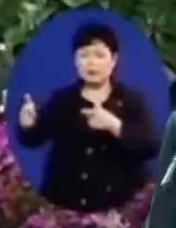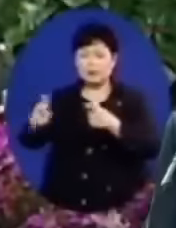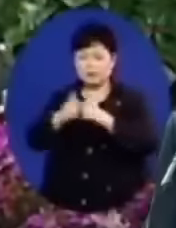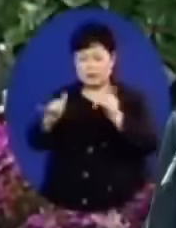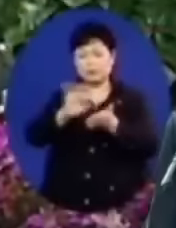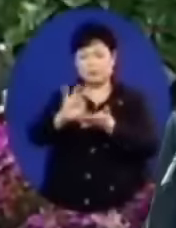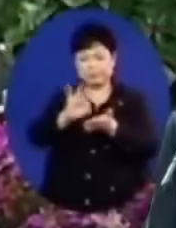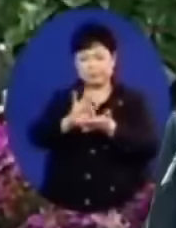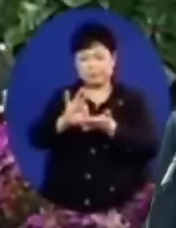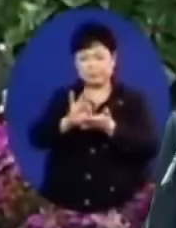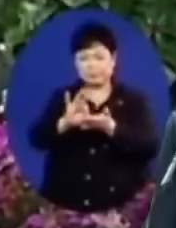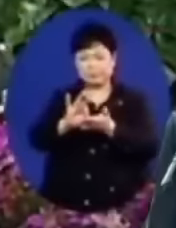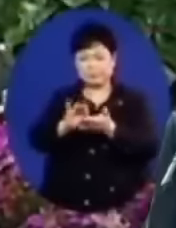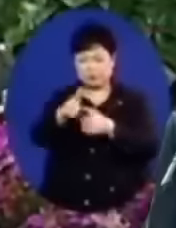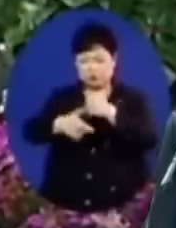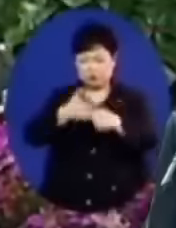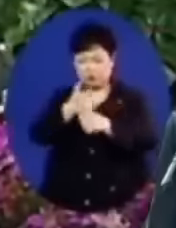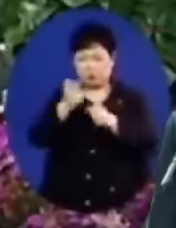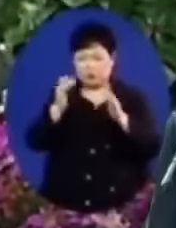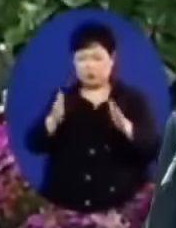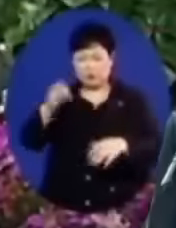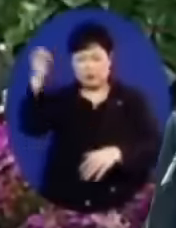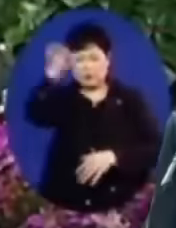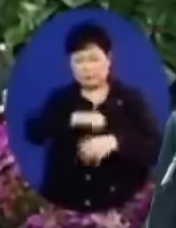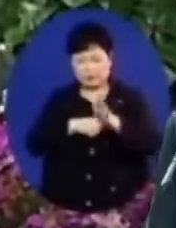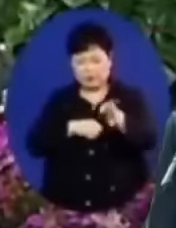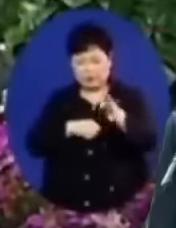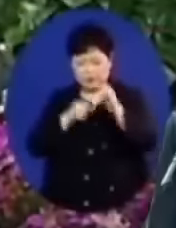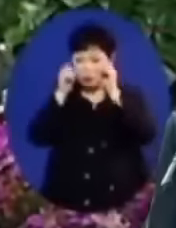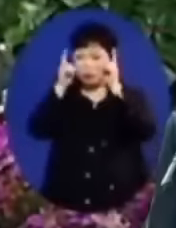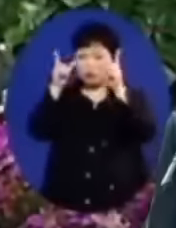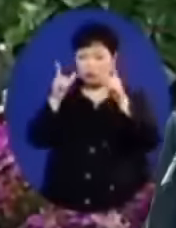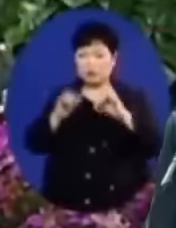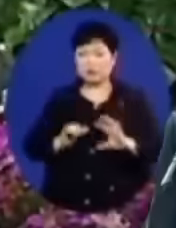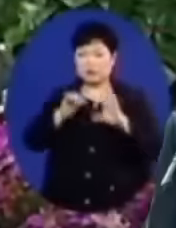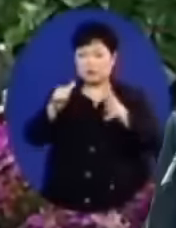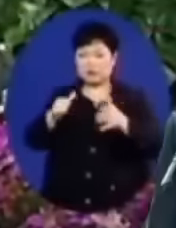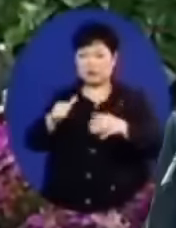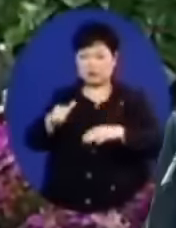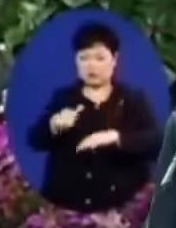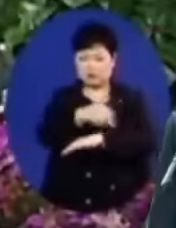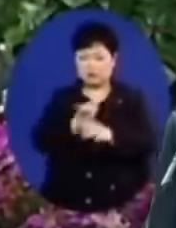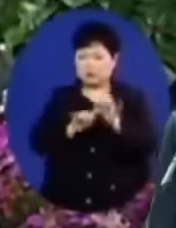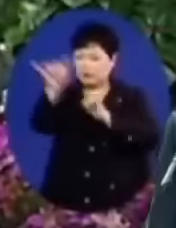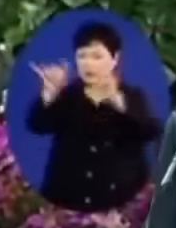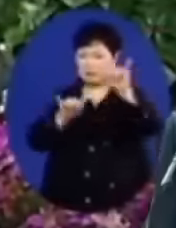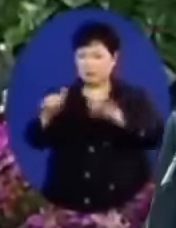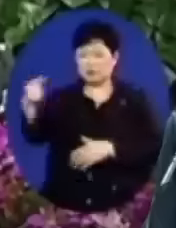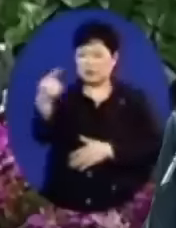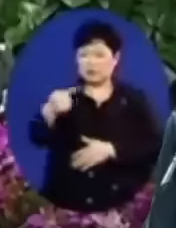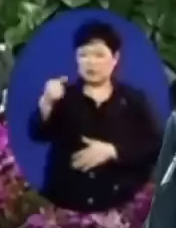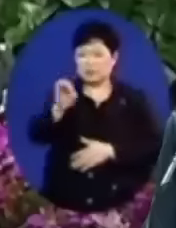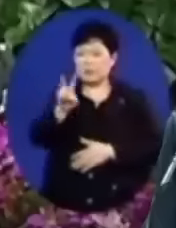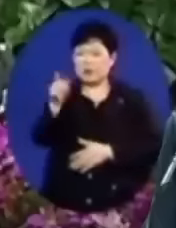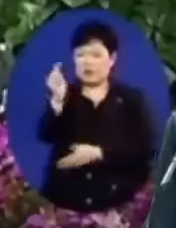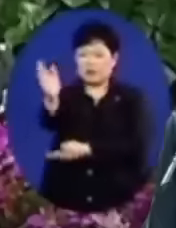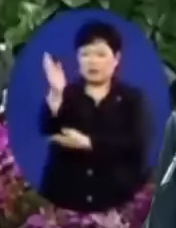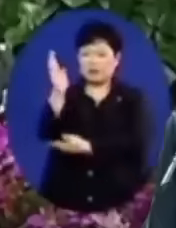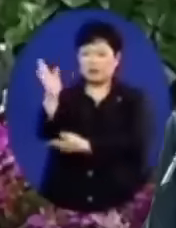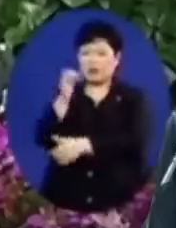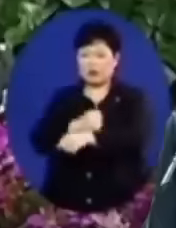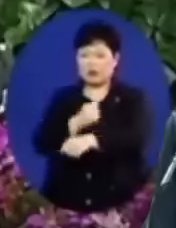사용했습니다. 60년 동안 새벽 4시에 일어나고 전 세계를 돌아다니며 천편이 넘는 설교를